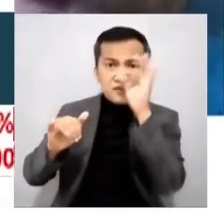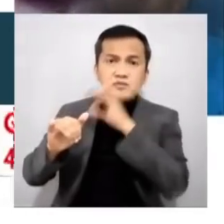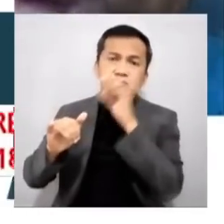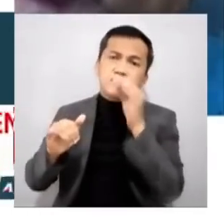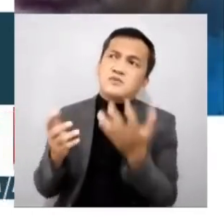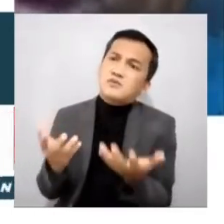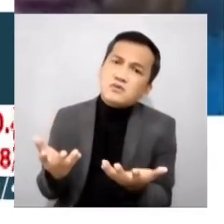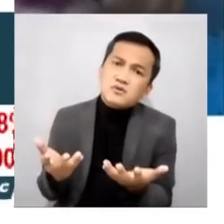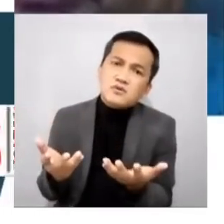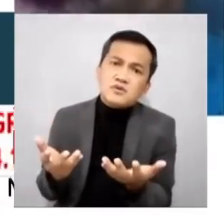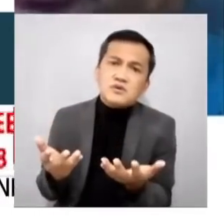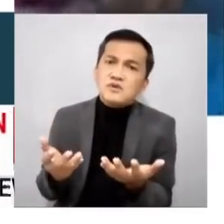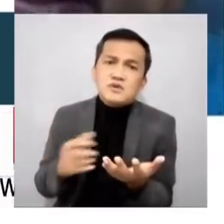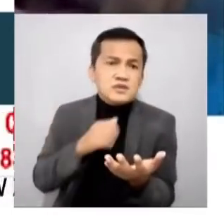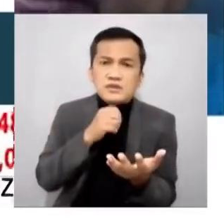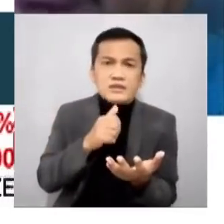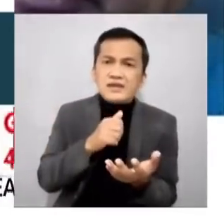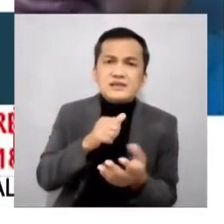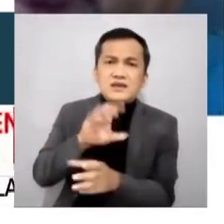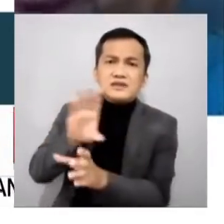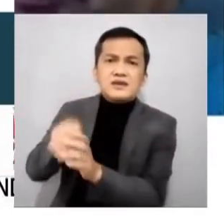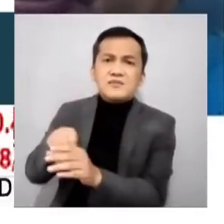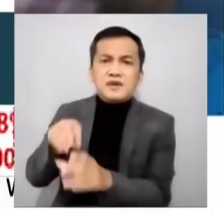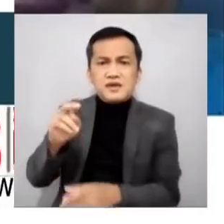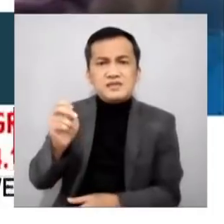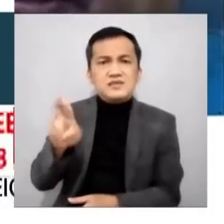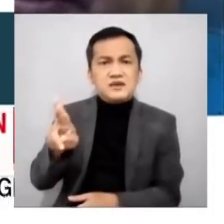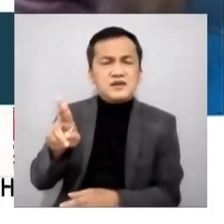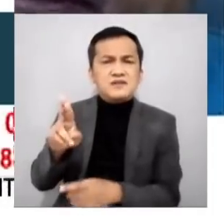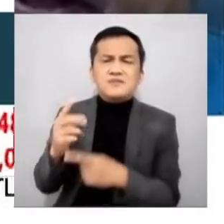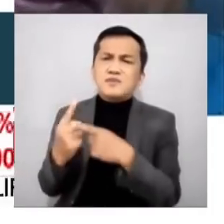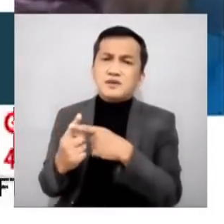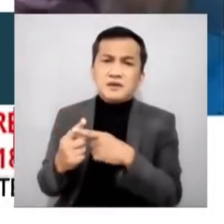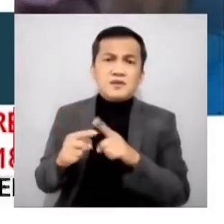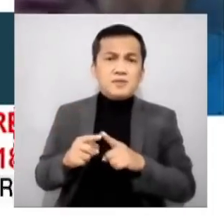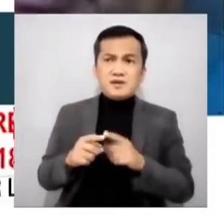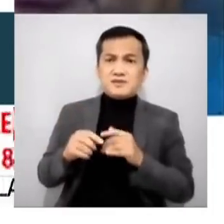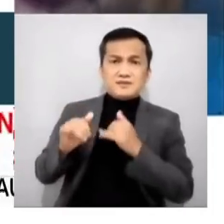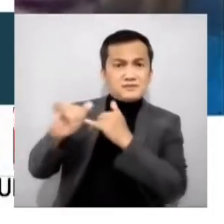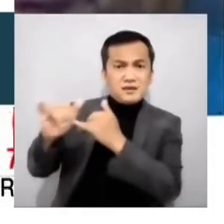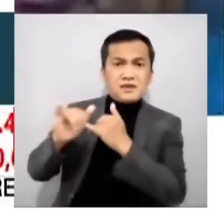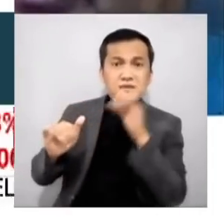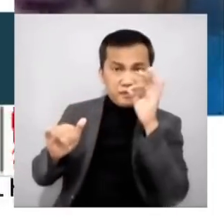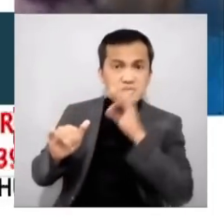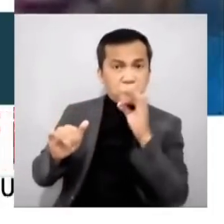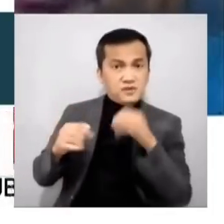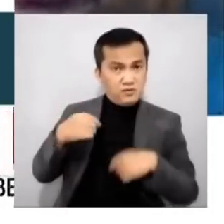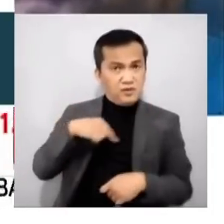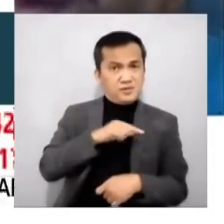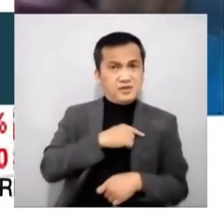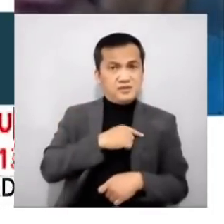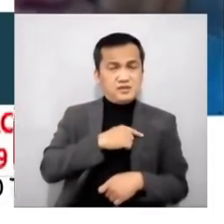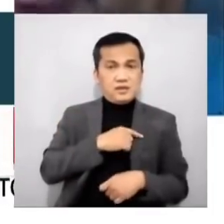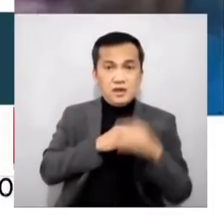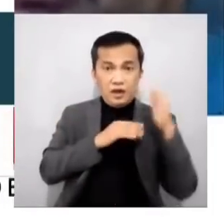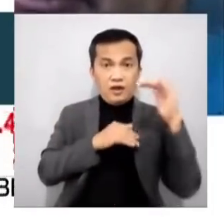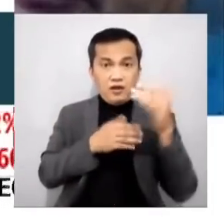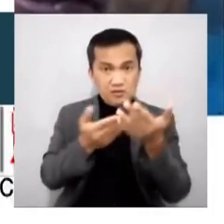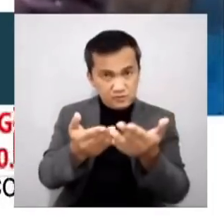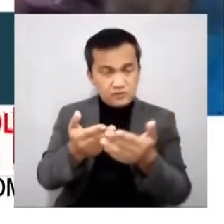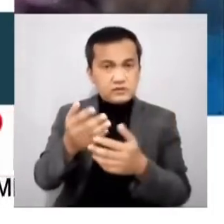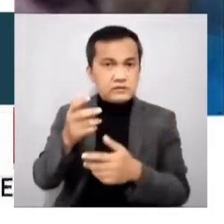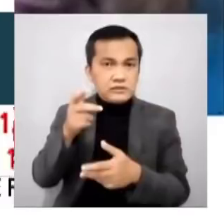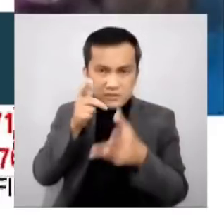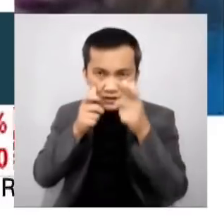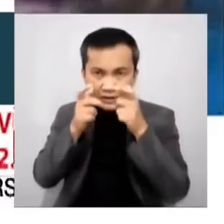Hindi kami kasama sa NCR plus 8. Pero Pilipino rin kami. Sana marinig nyo rin ang tawag